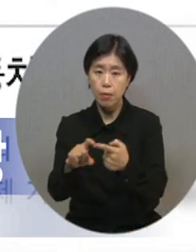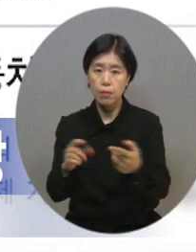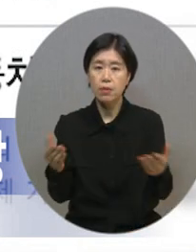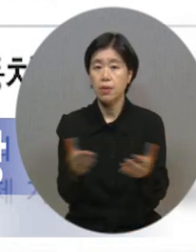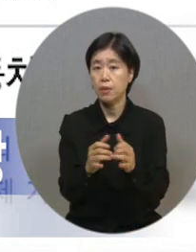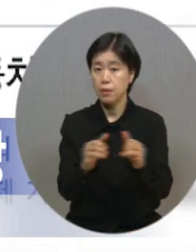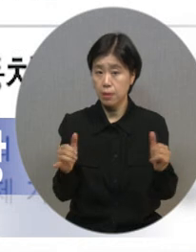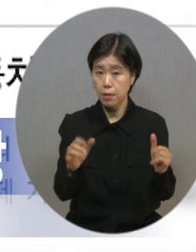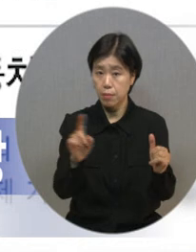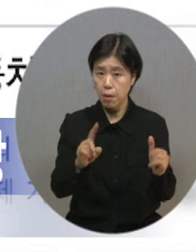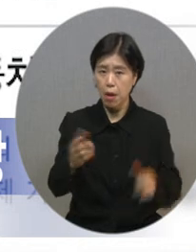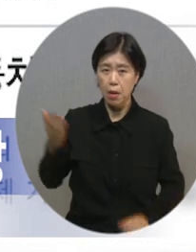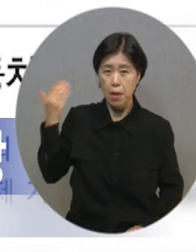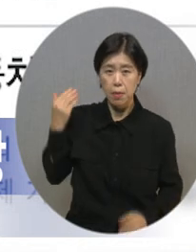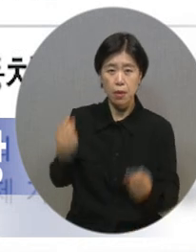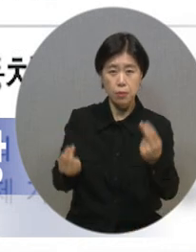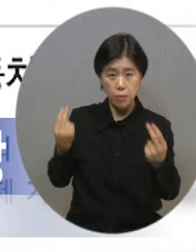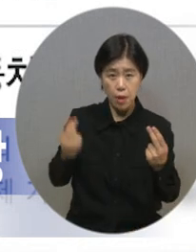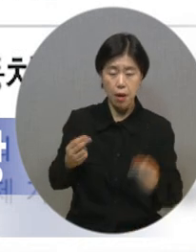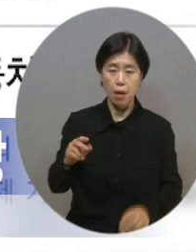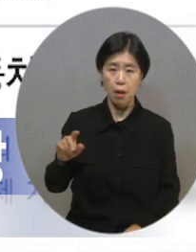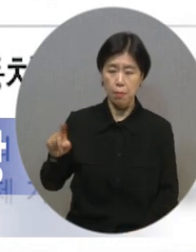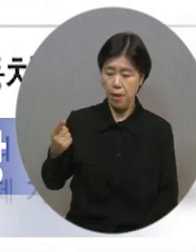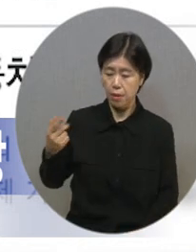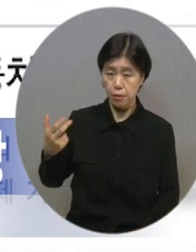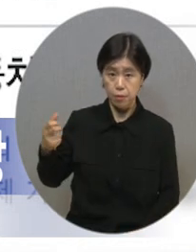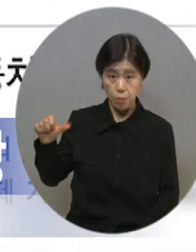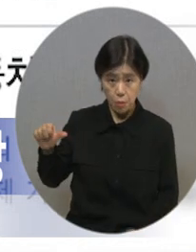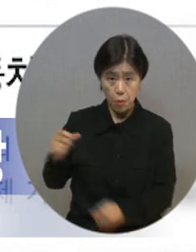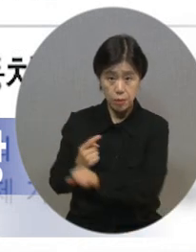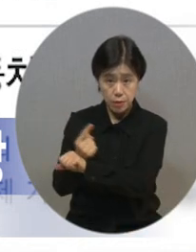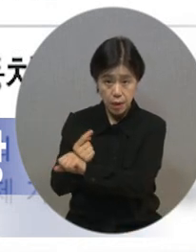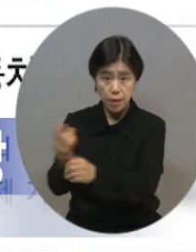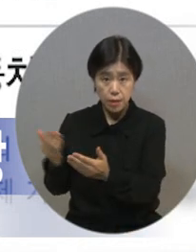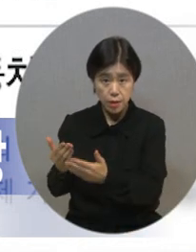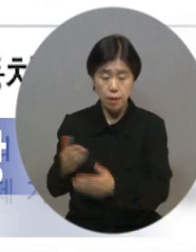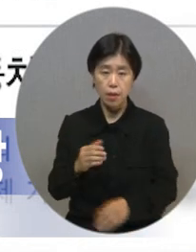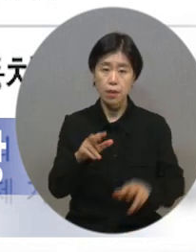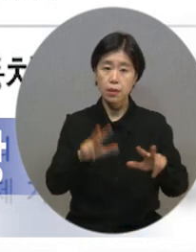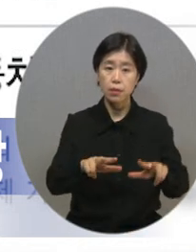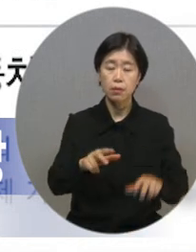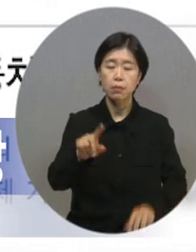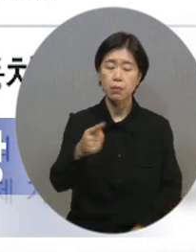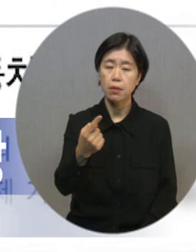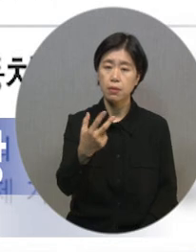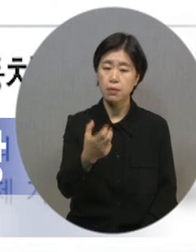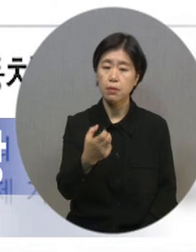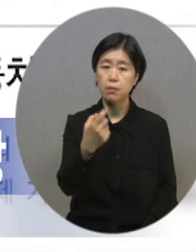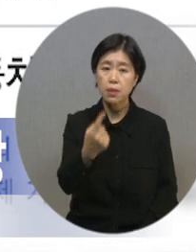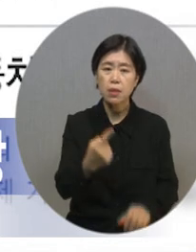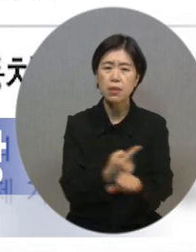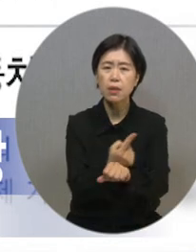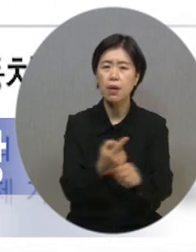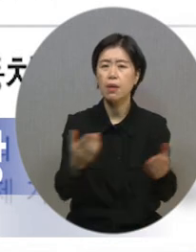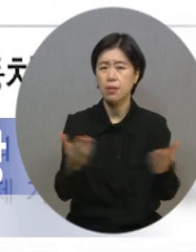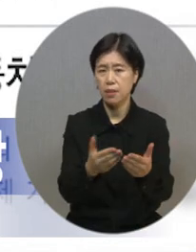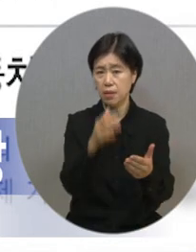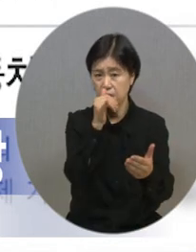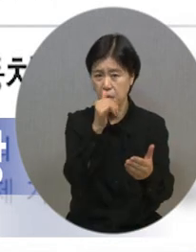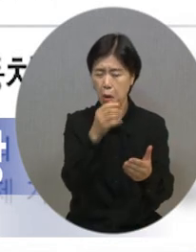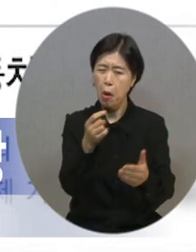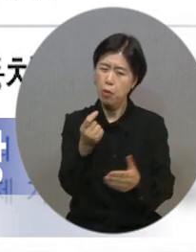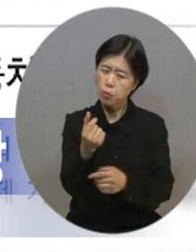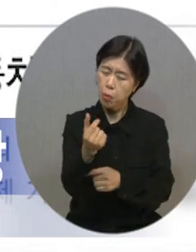이전 조사 대비 175시간 17 1시간으로 소폭 감소의 근무 부담이 일부